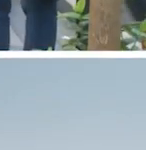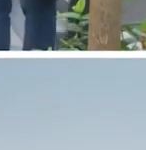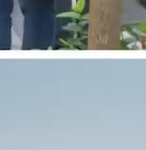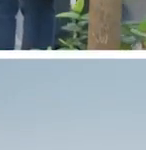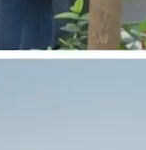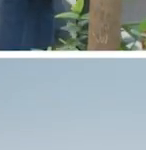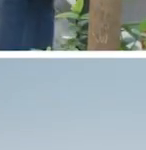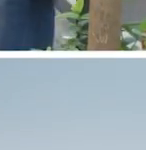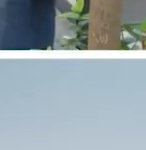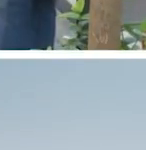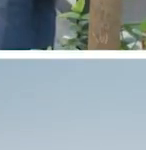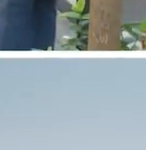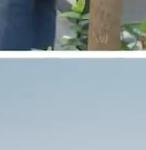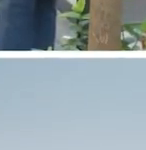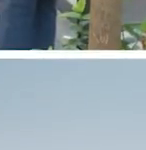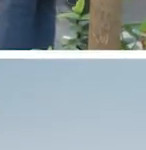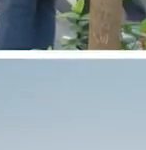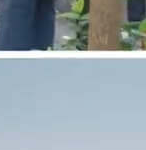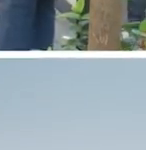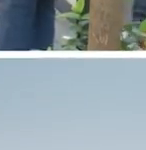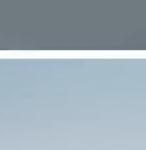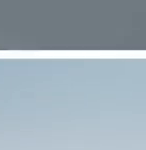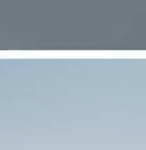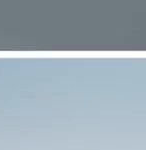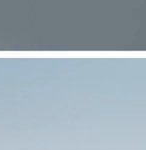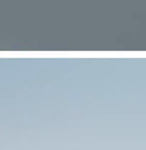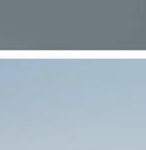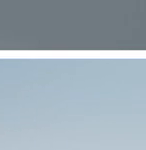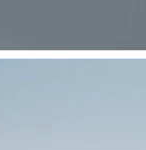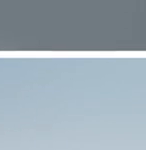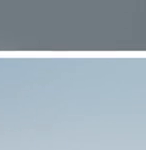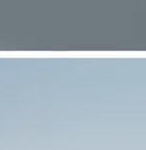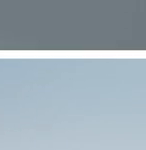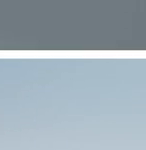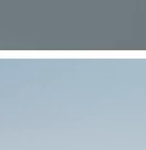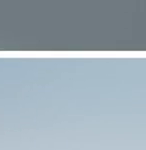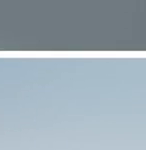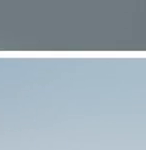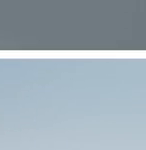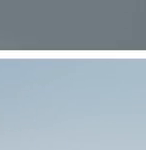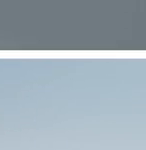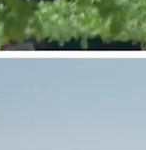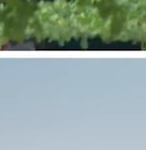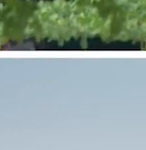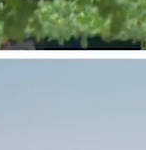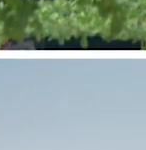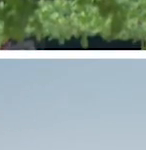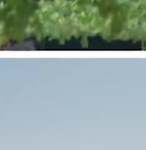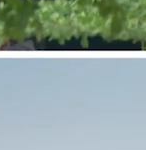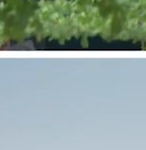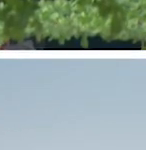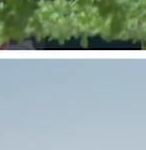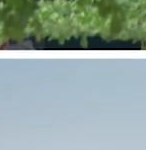sebesar Rp1 saja. Sementara itu LRT Jabodetabek ini akan dijadwalkan akan dibuka secara komersil